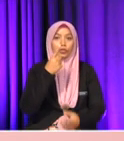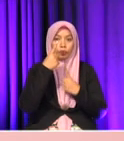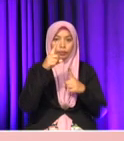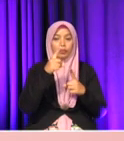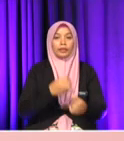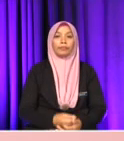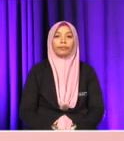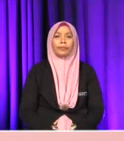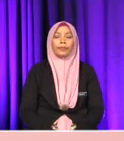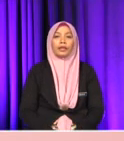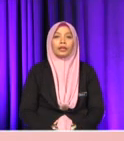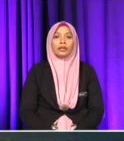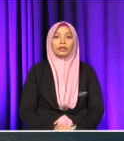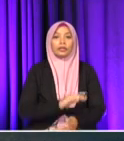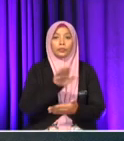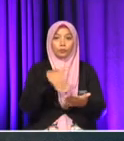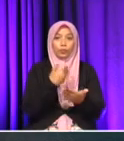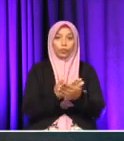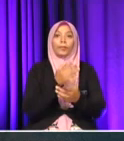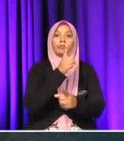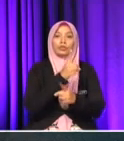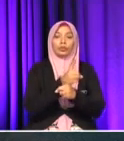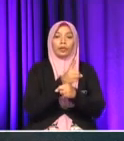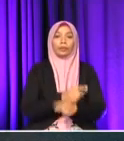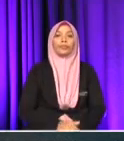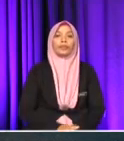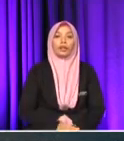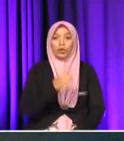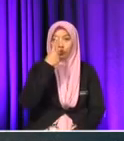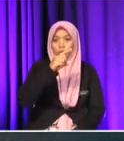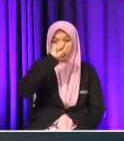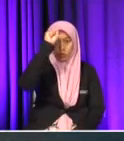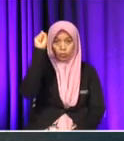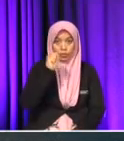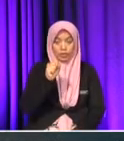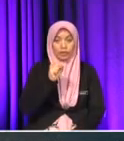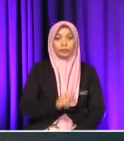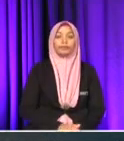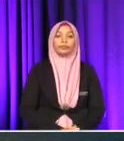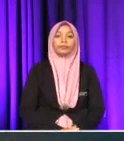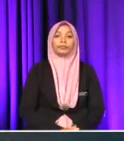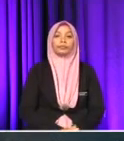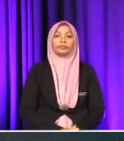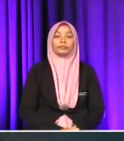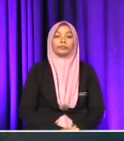komprehensif Oke kita pergi kepada soal dan satu Bi Okelah keren Kasal